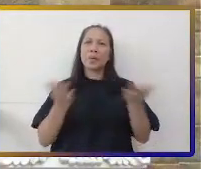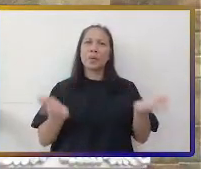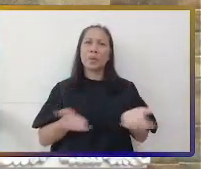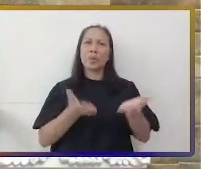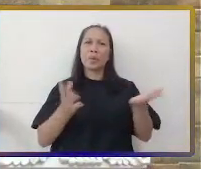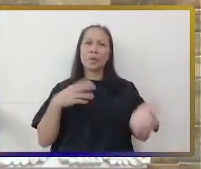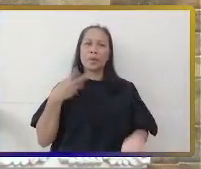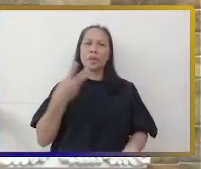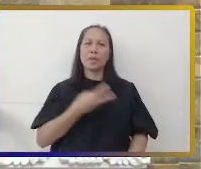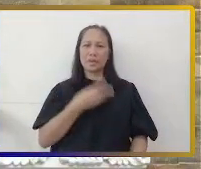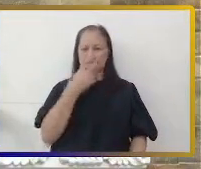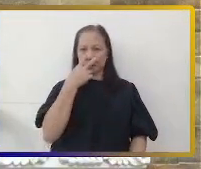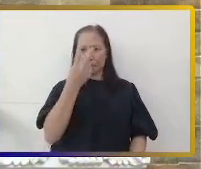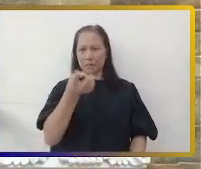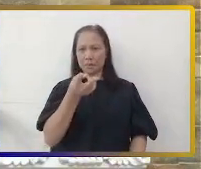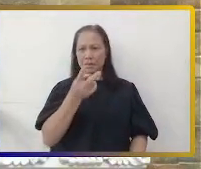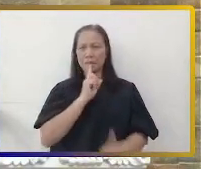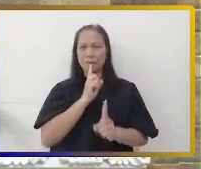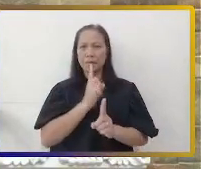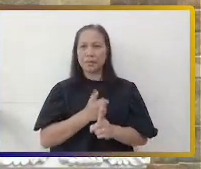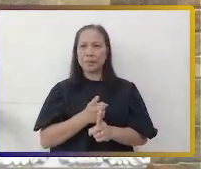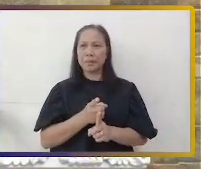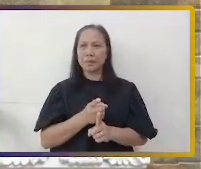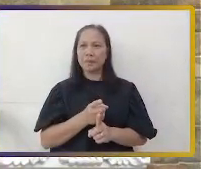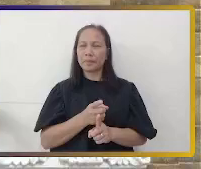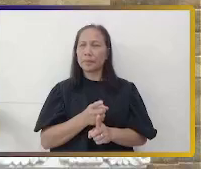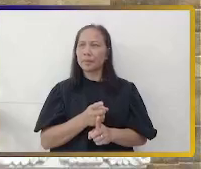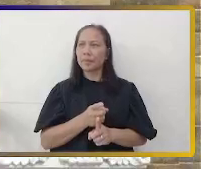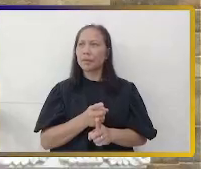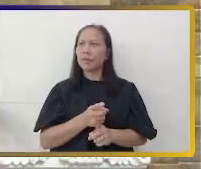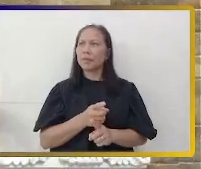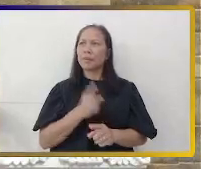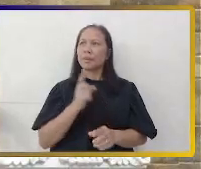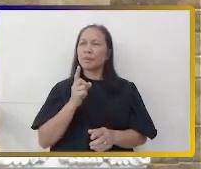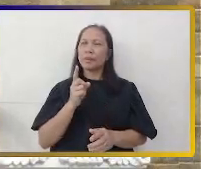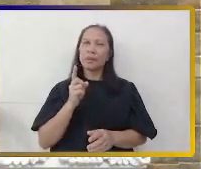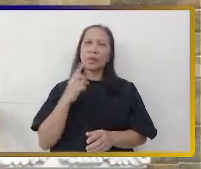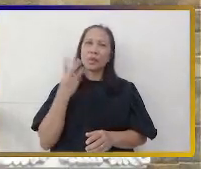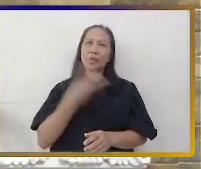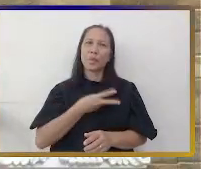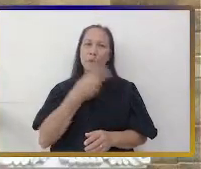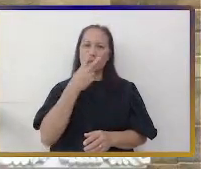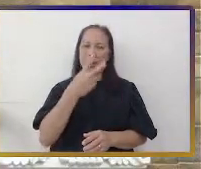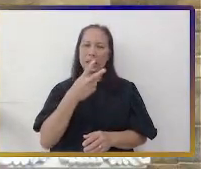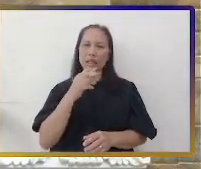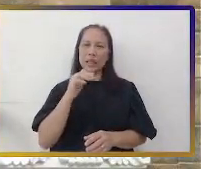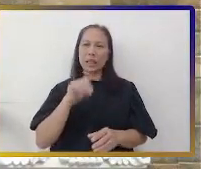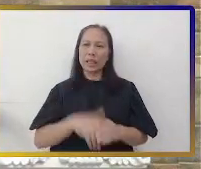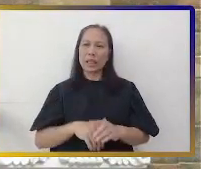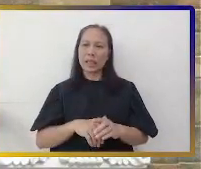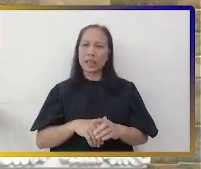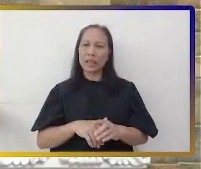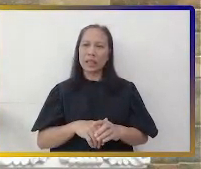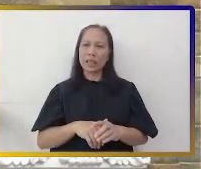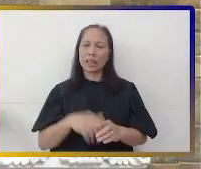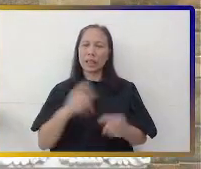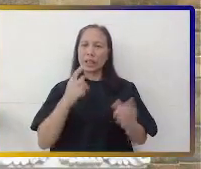makikita natin ang realidad sa kanilang ginagawa that people tend to sacrifice